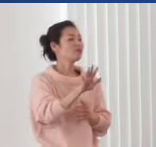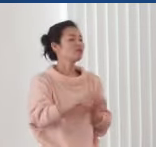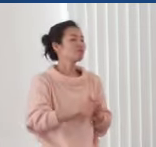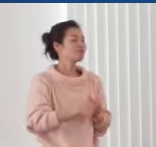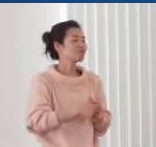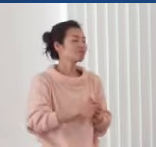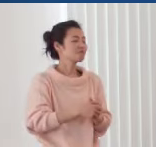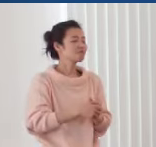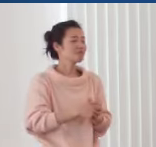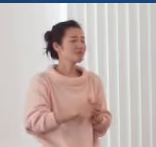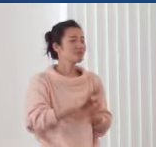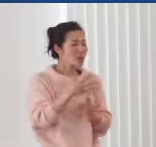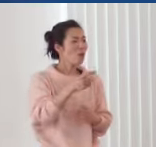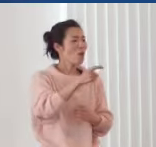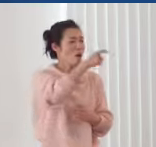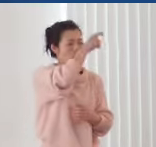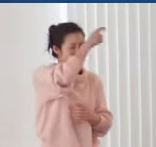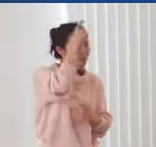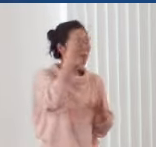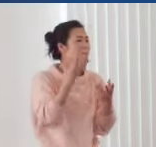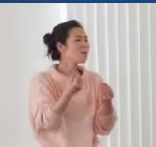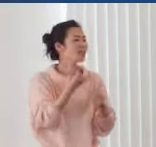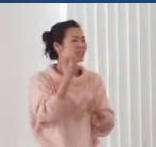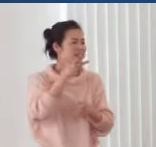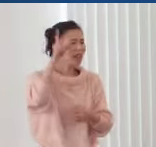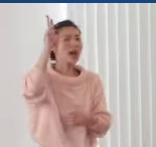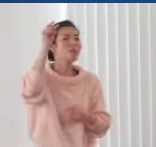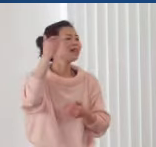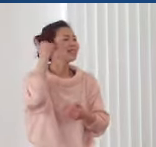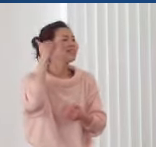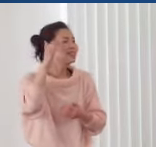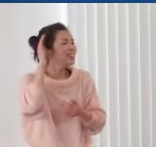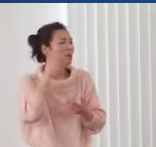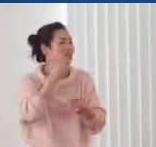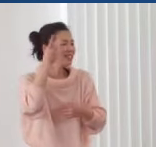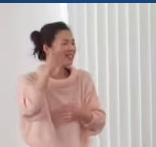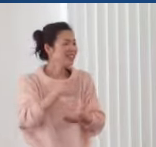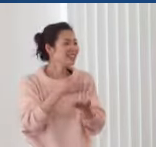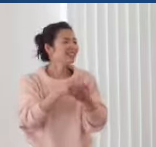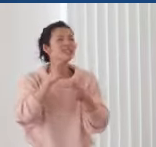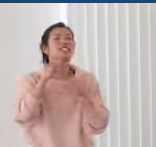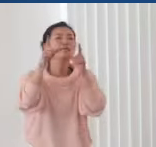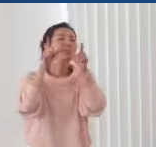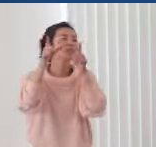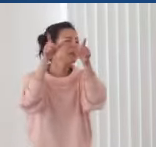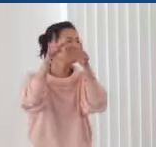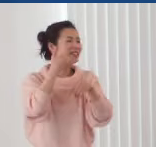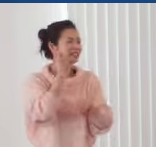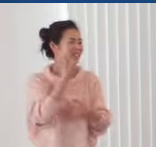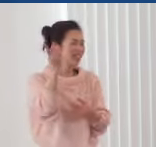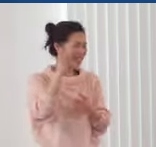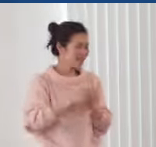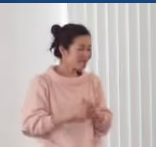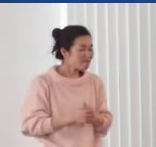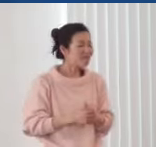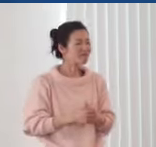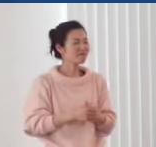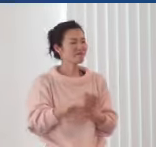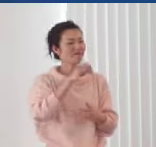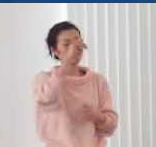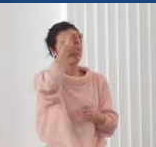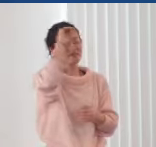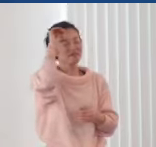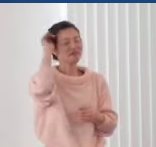まさにこのクエスチョンマークを抱えて生きていくということが、まあ、信仰生活だなとつくづく思いながら